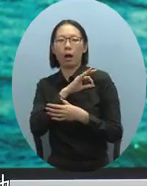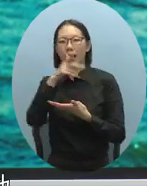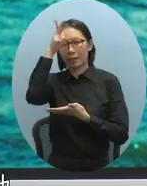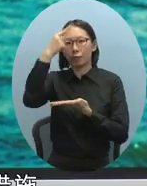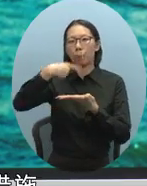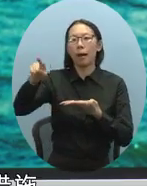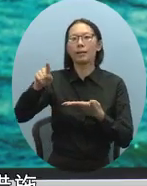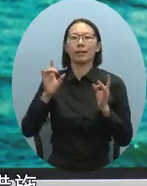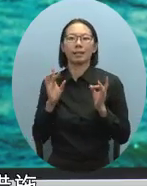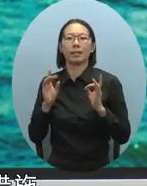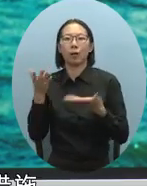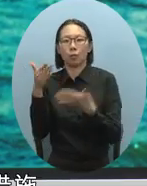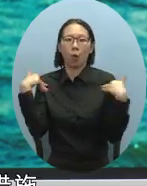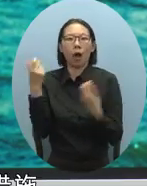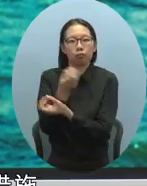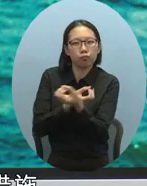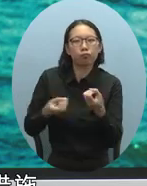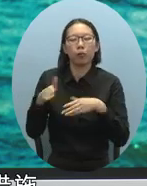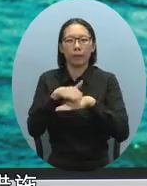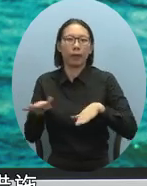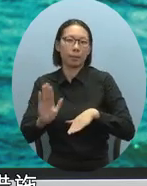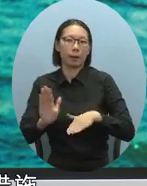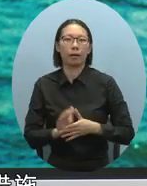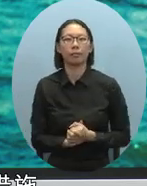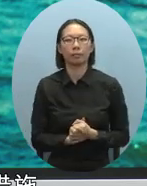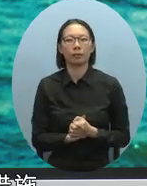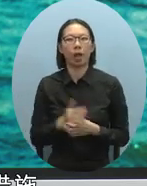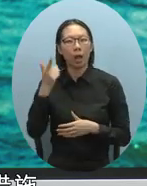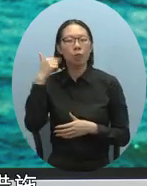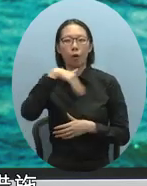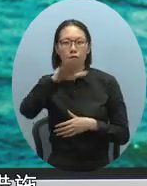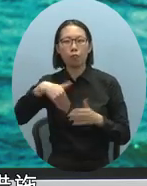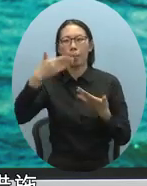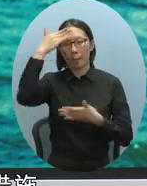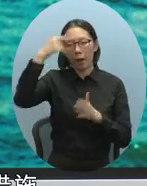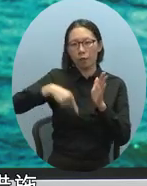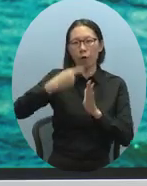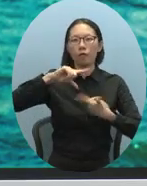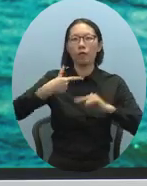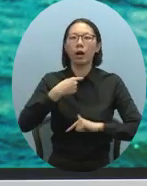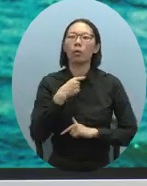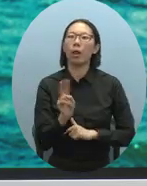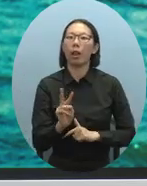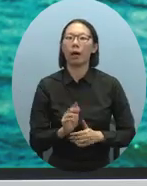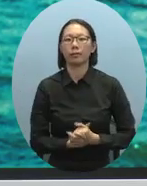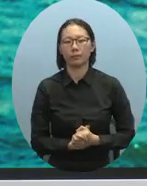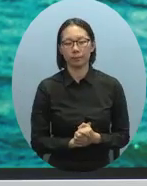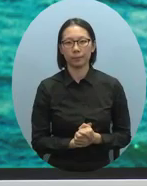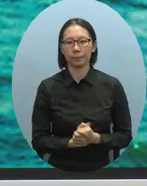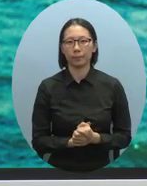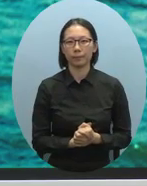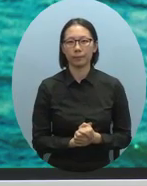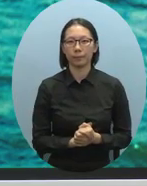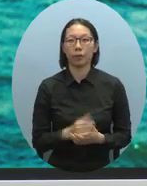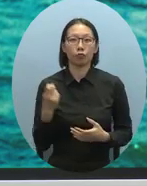土地呢，都是希望他们能够同样采取这些措施，以致到私人屋苑里